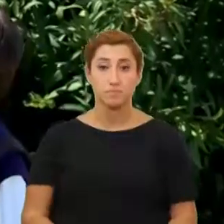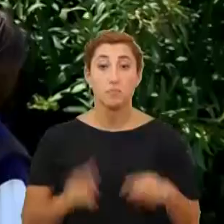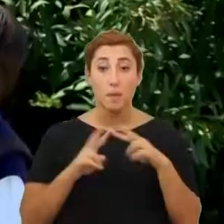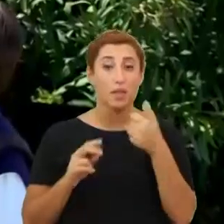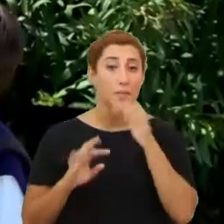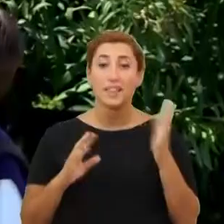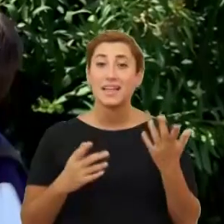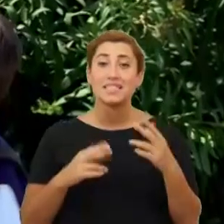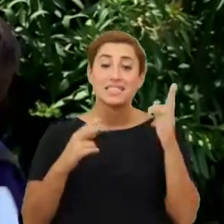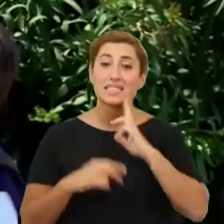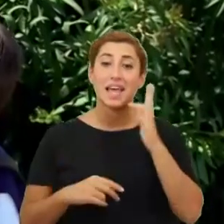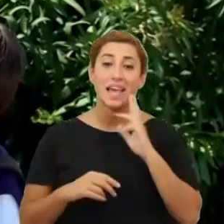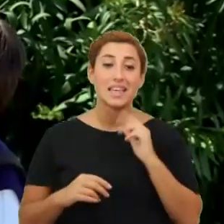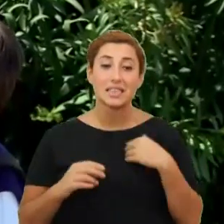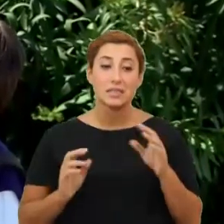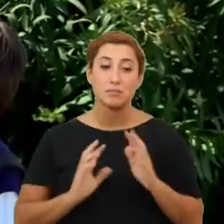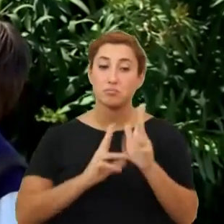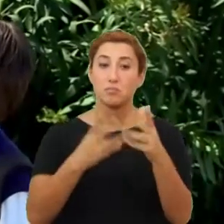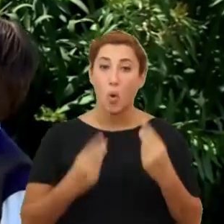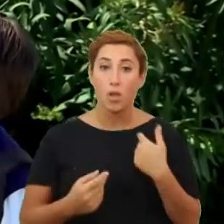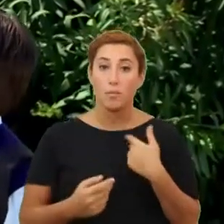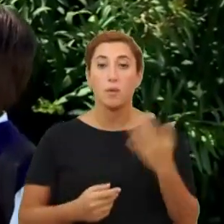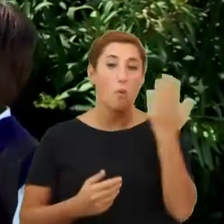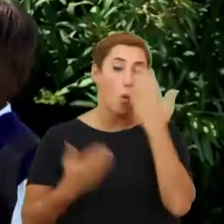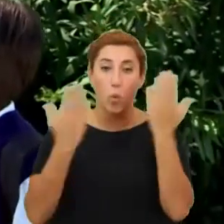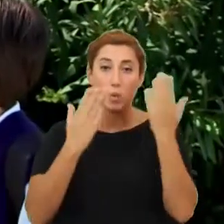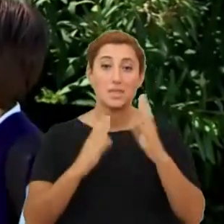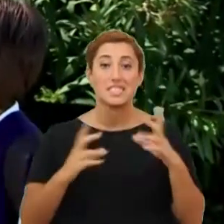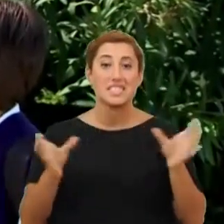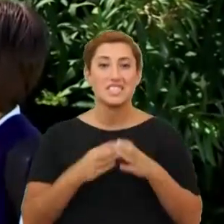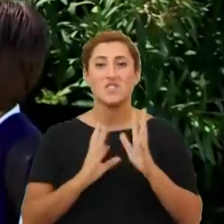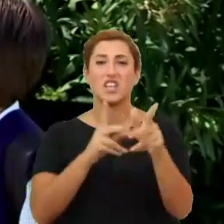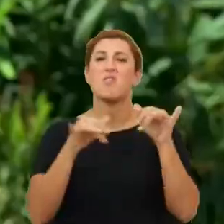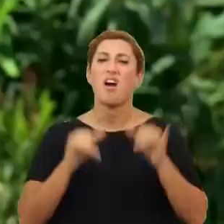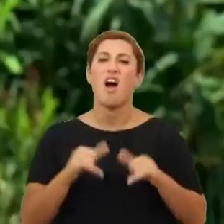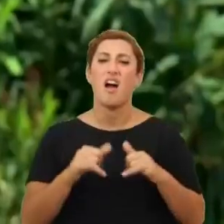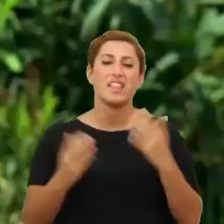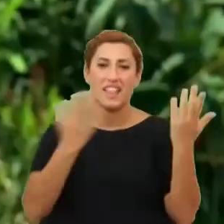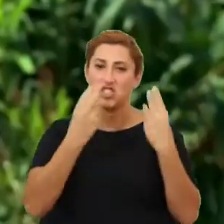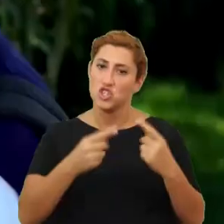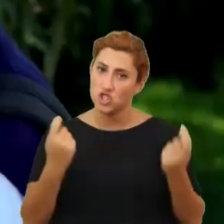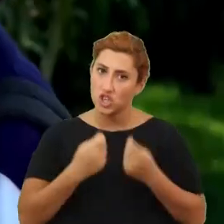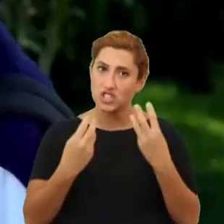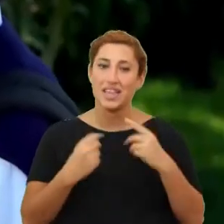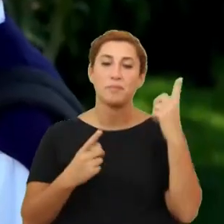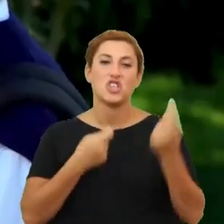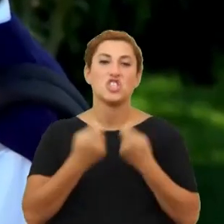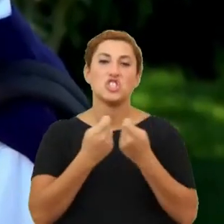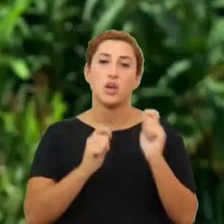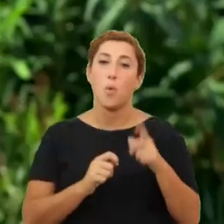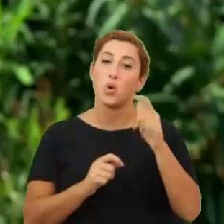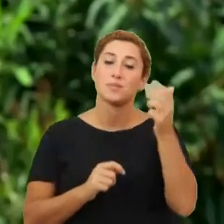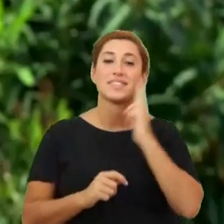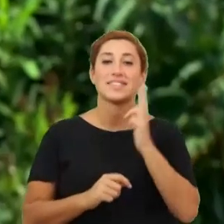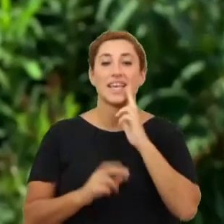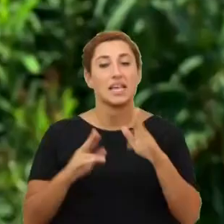Mehmet abi, nasıl zengin sınıfına geçebilirim? Okuldaki sınıfına geçmek de aynı şey Cinyur. Derslerinde iyi çalışırsan iyi bir işin olur. O zaman